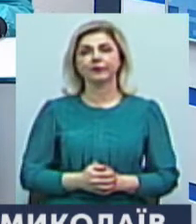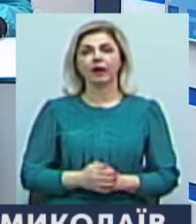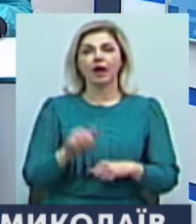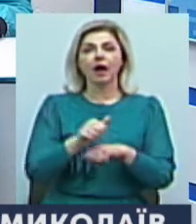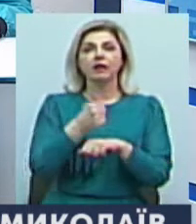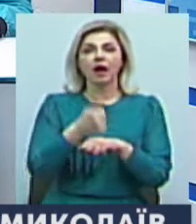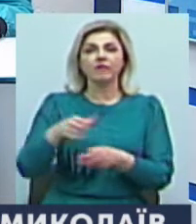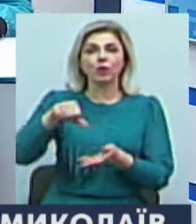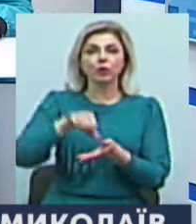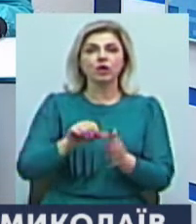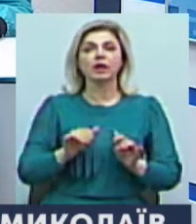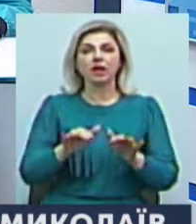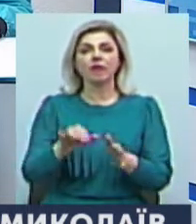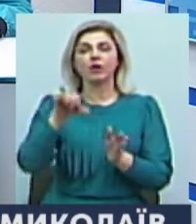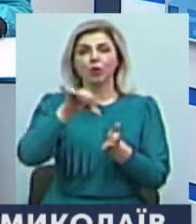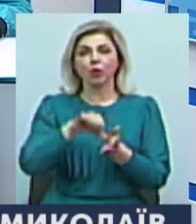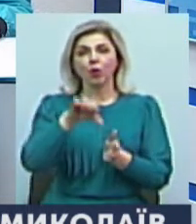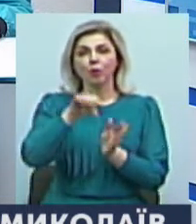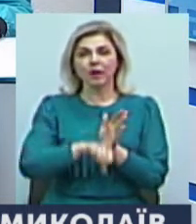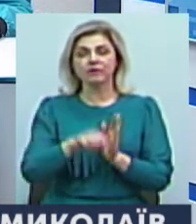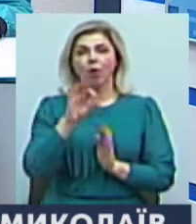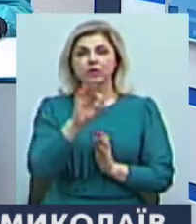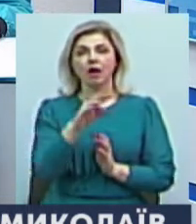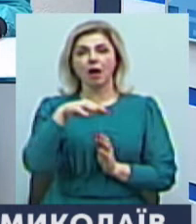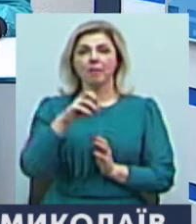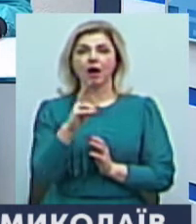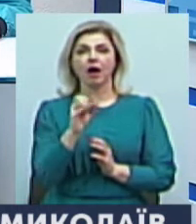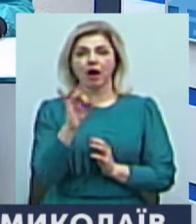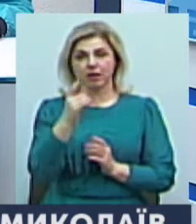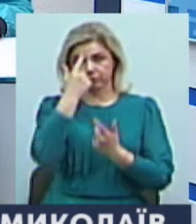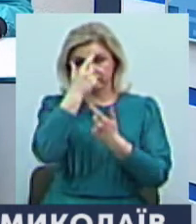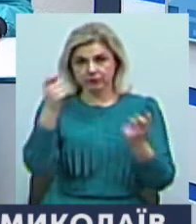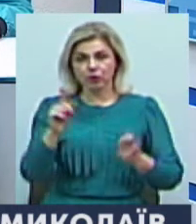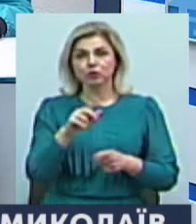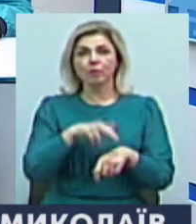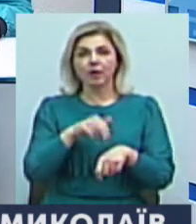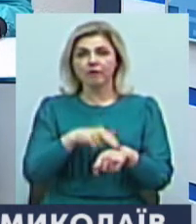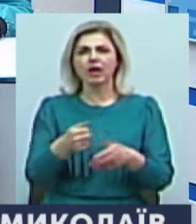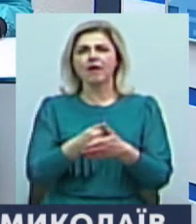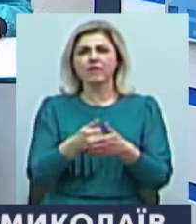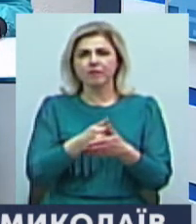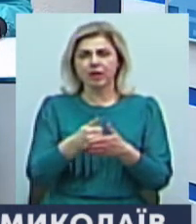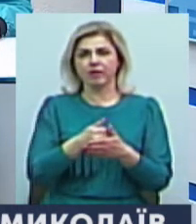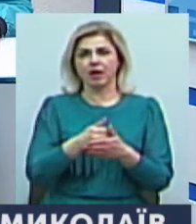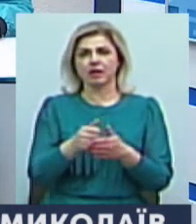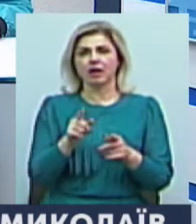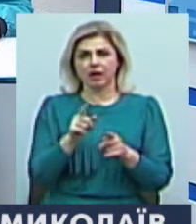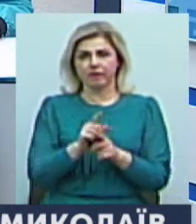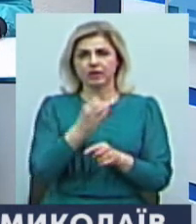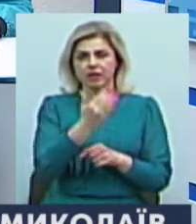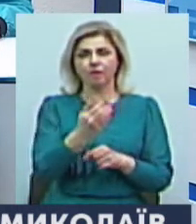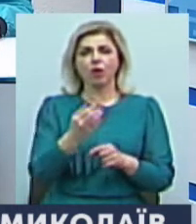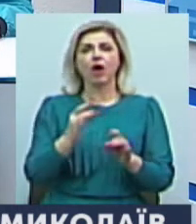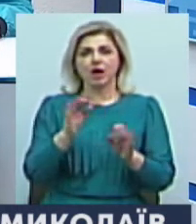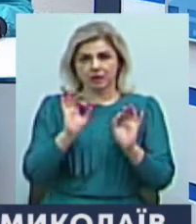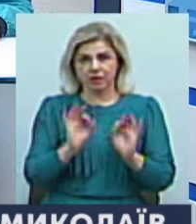Головний фігурант справи вбивства Оксани Макар Євген Краснощок заявив, правоохоронці вибивали з нього зізнання. Про це